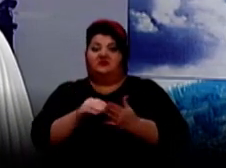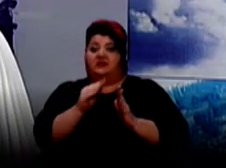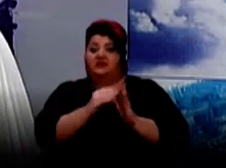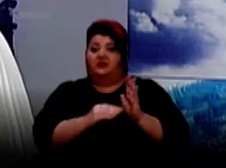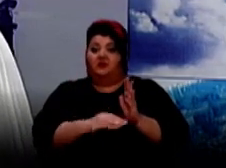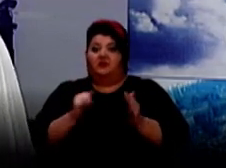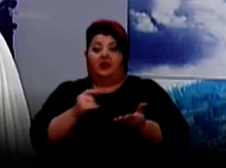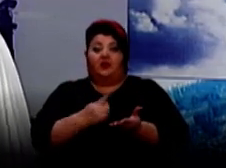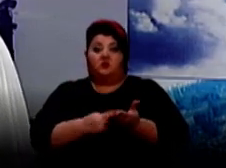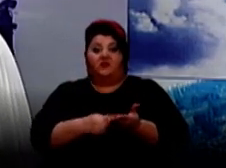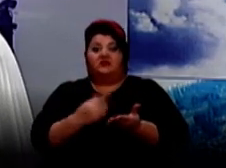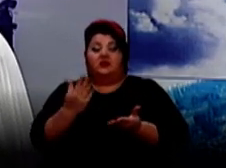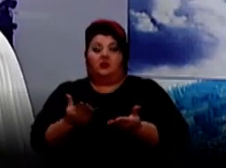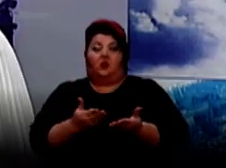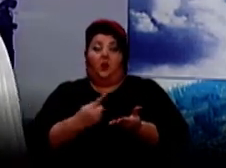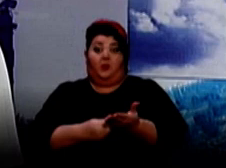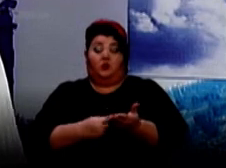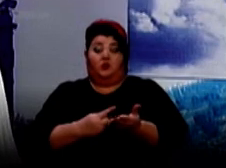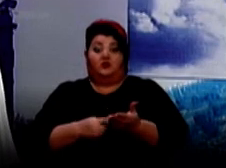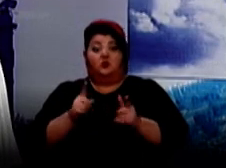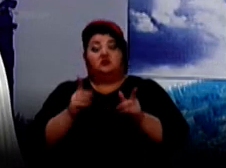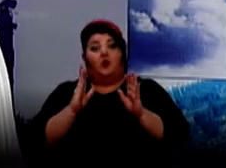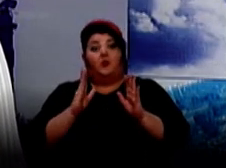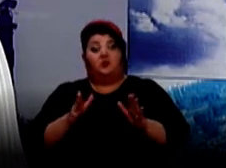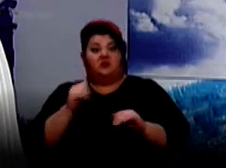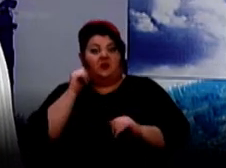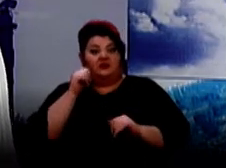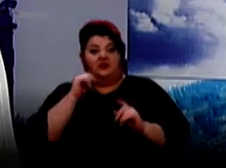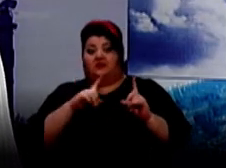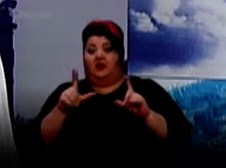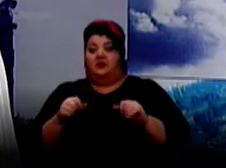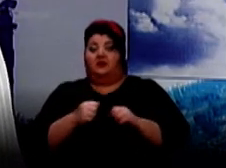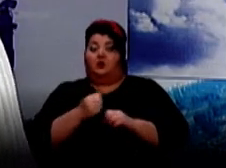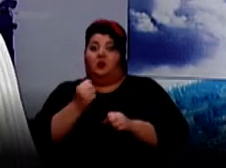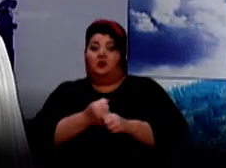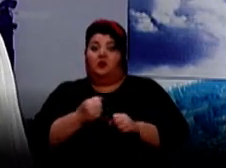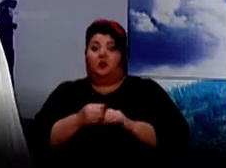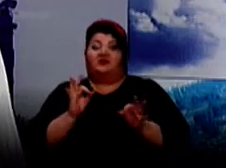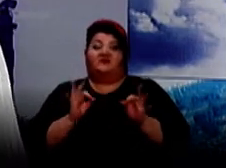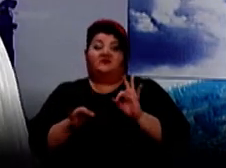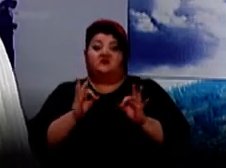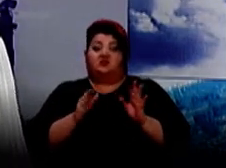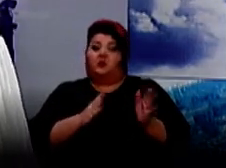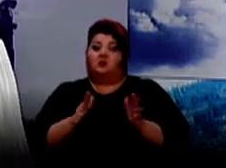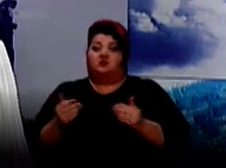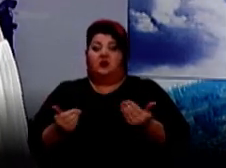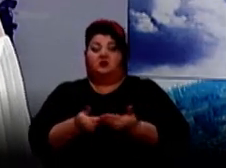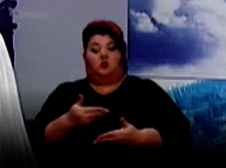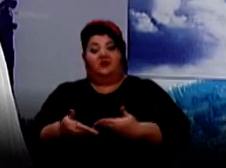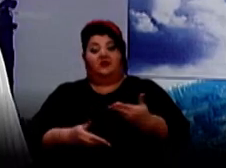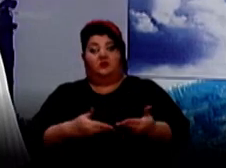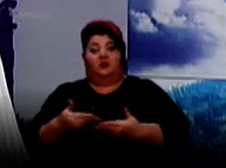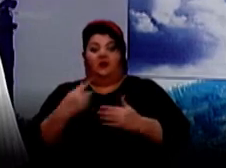і довести його обґрунтованість. Тож, чи будемо завтра добиратися до роботи в звичному режимі, чи знову йтимемо пішки